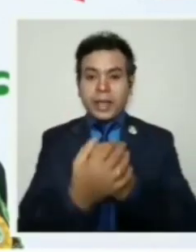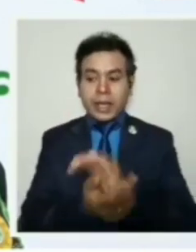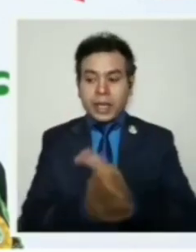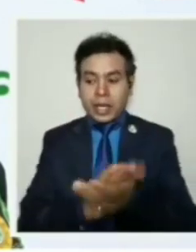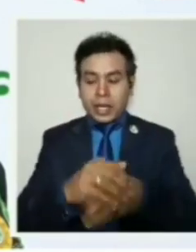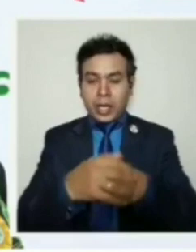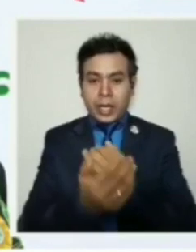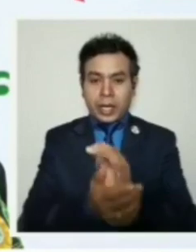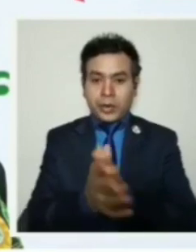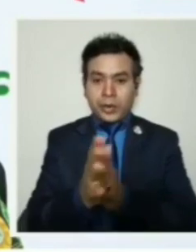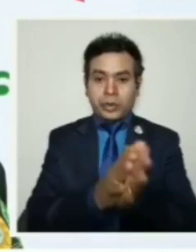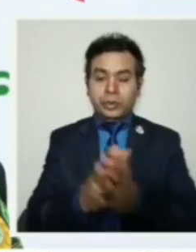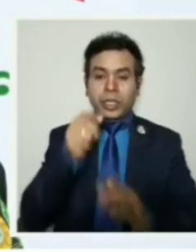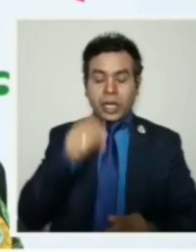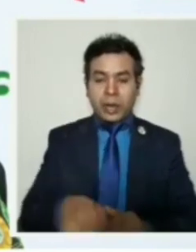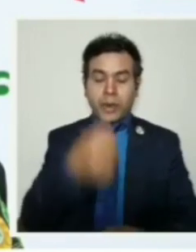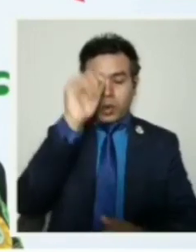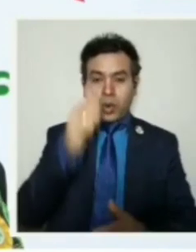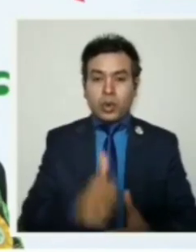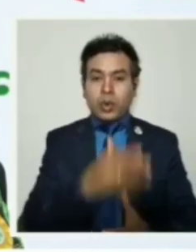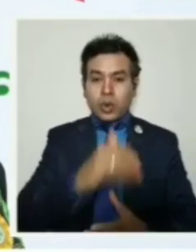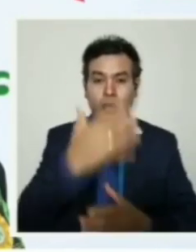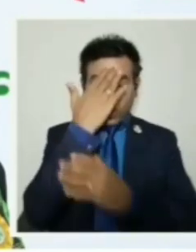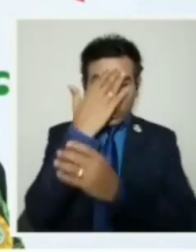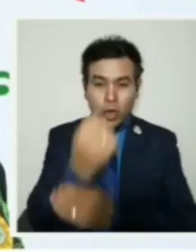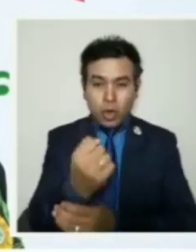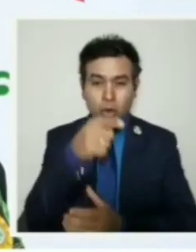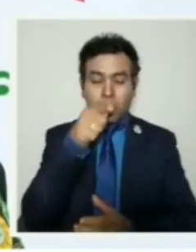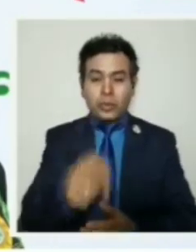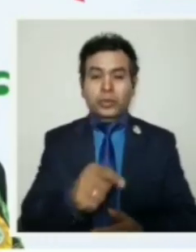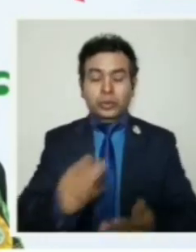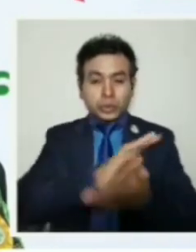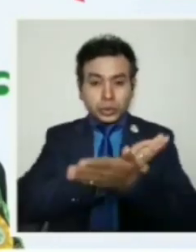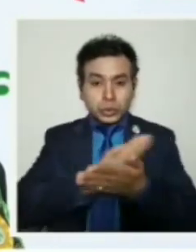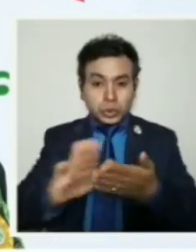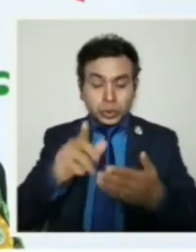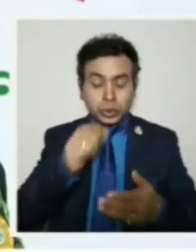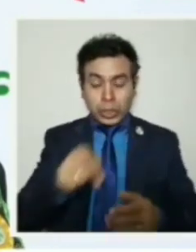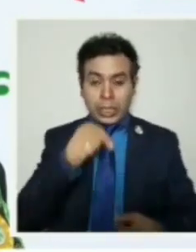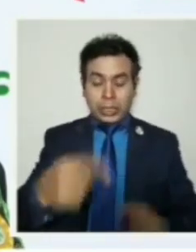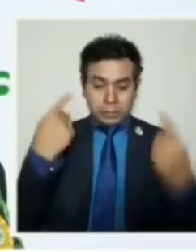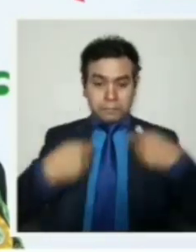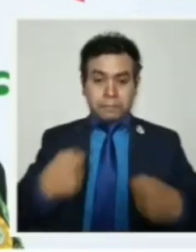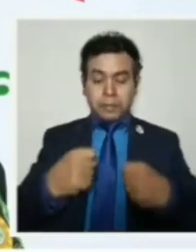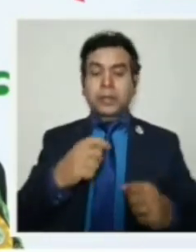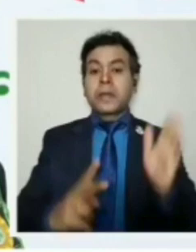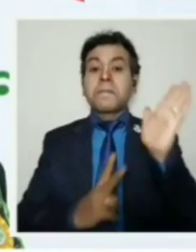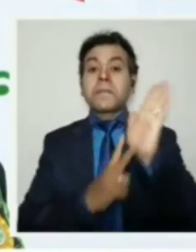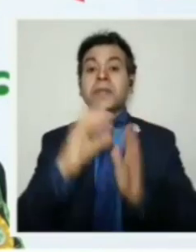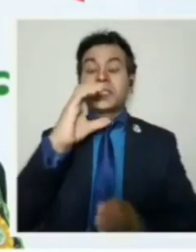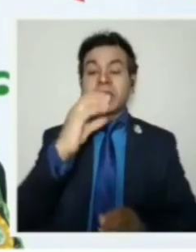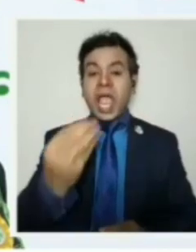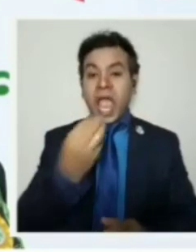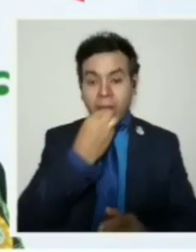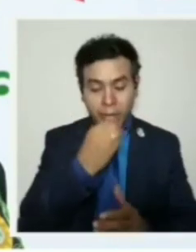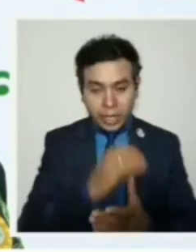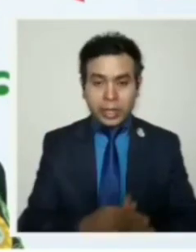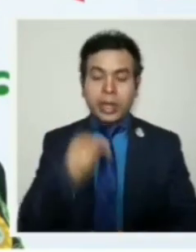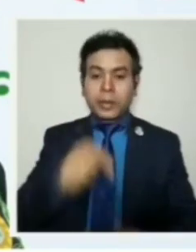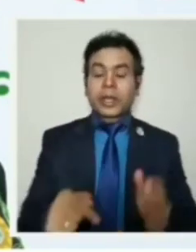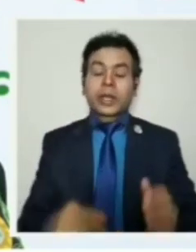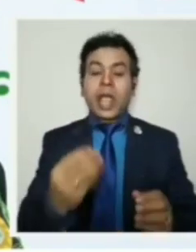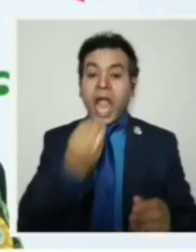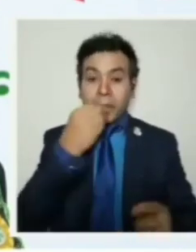জনসমাগম জনসমাবেশ এড়িয়ে চলুন, বারবার সাবান পানি দিয়ে হাত ধুন। নিজেদের সুস্থ রাখতে, রোগ প্রতিরোধ ক্ষমতা বাড়ানোর